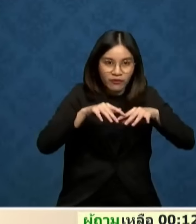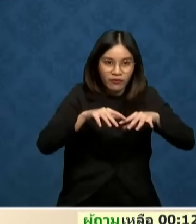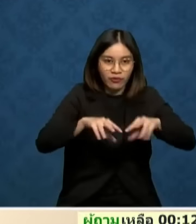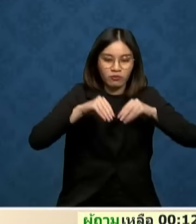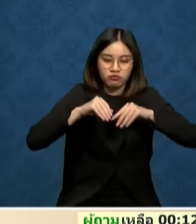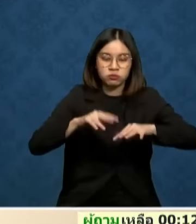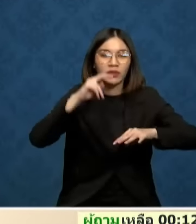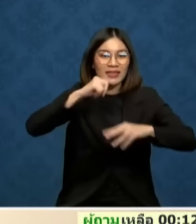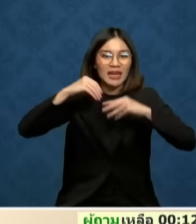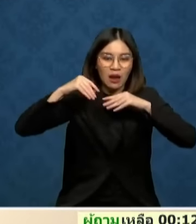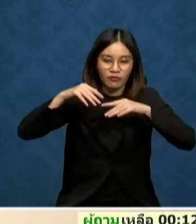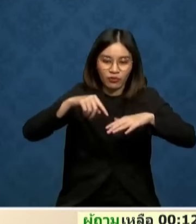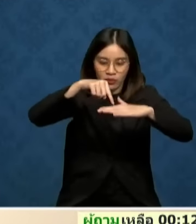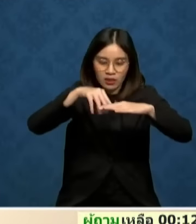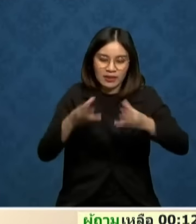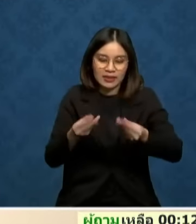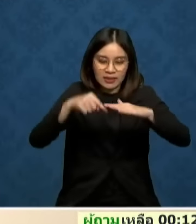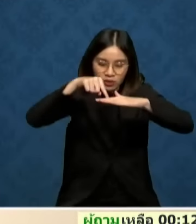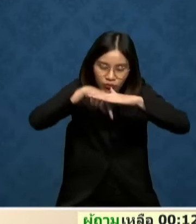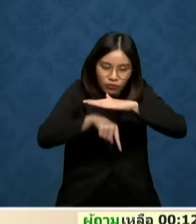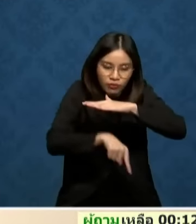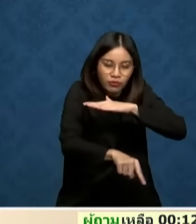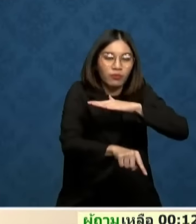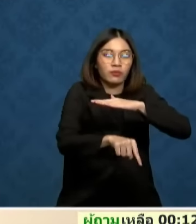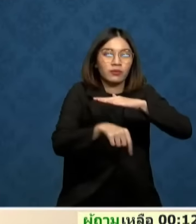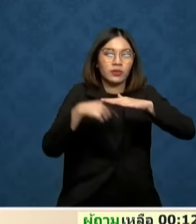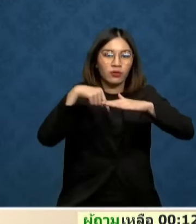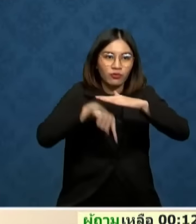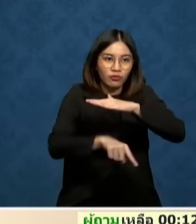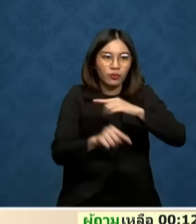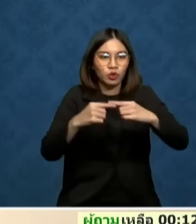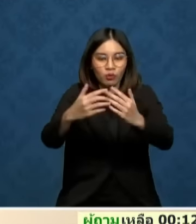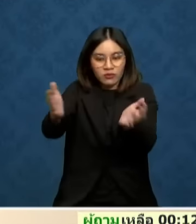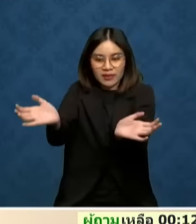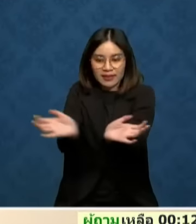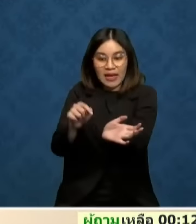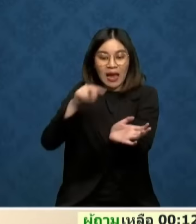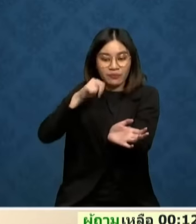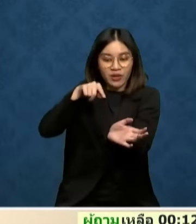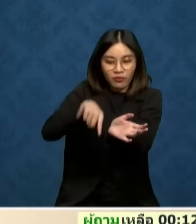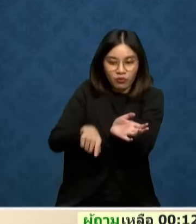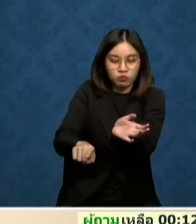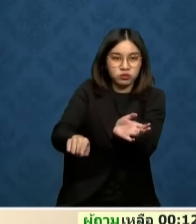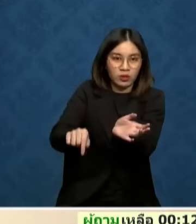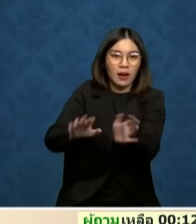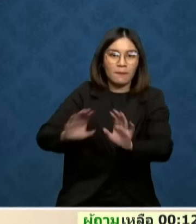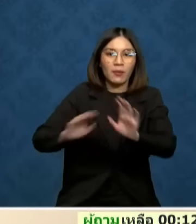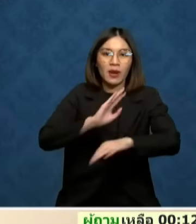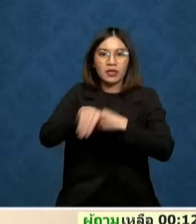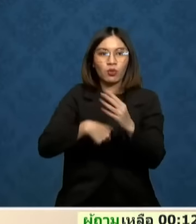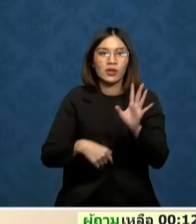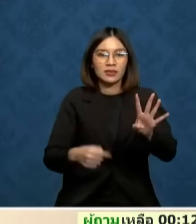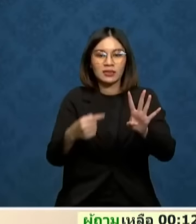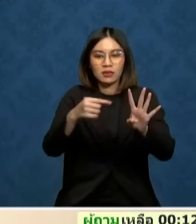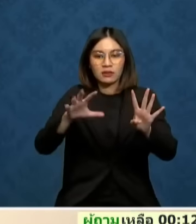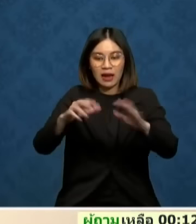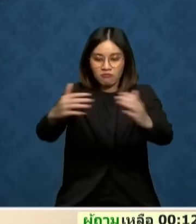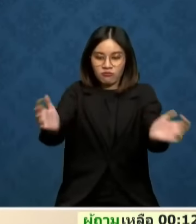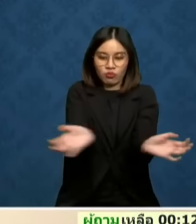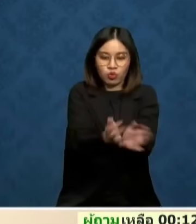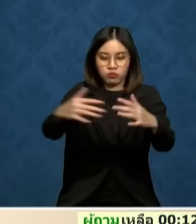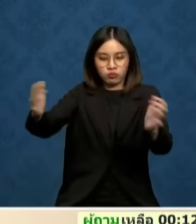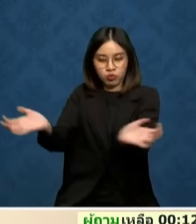น้ำซึมลงใต้ดินนะคะแล้วก็แพร่มาถึงบริเวณอ่างนะคะที่อยู่ในทั้งหมดประมาณ 4-5 บ่อนะคะ